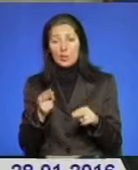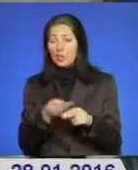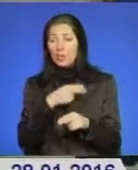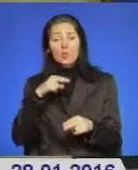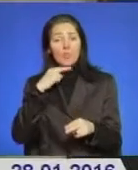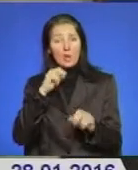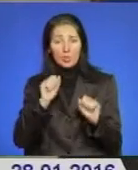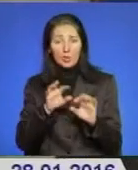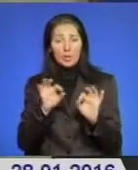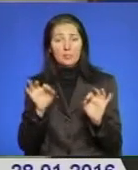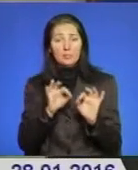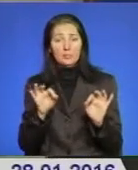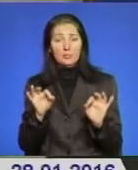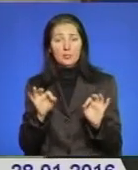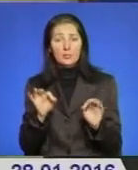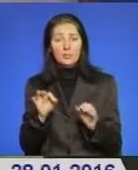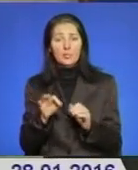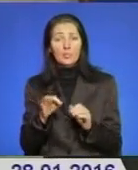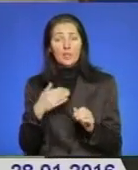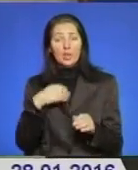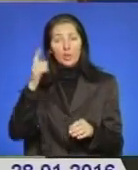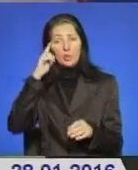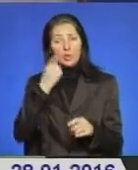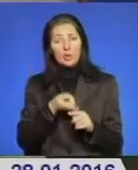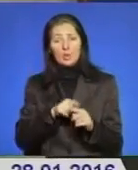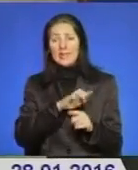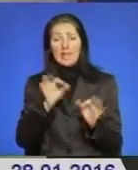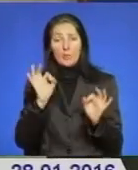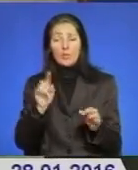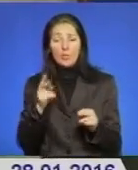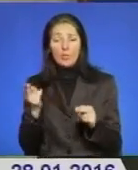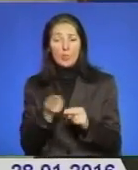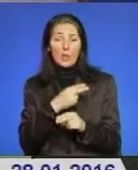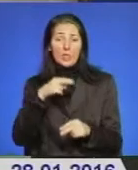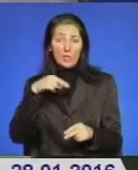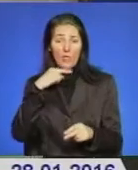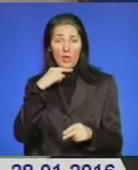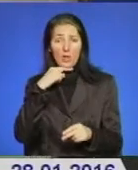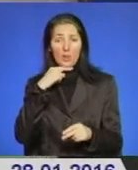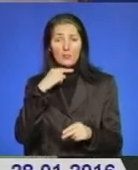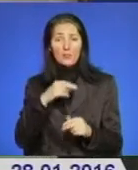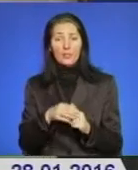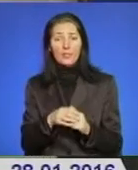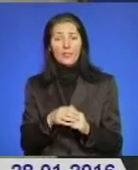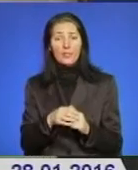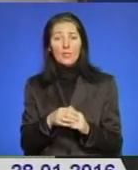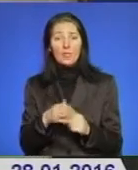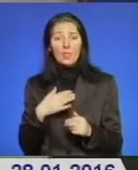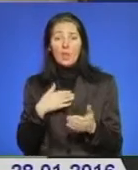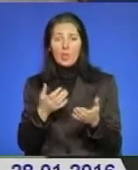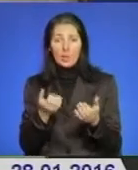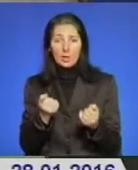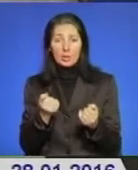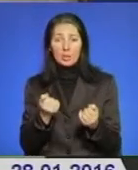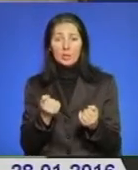якось прокоментувати? Ну, я думаю, це неправда, що без уваги. Ми прийняли